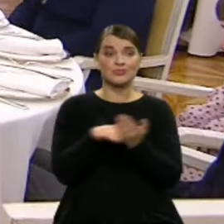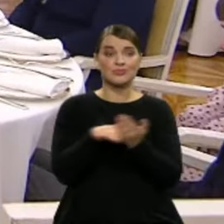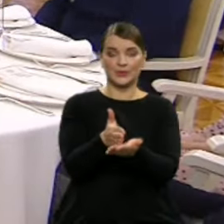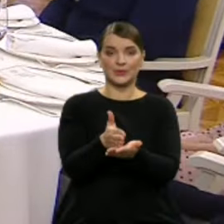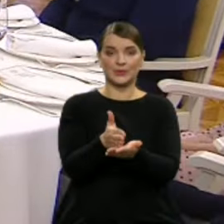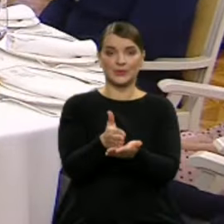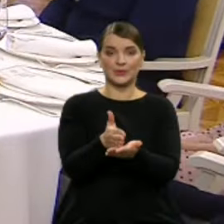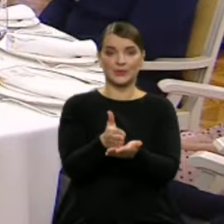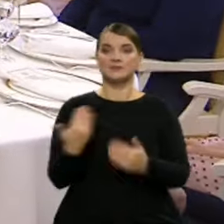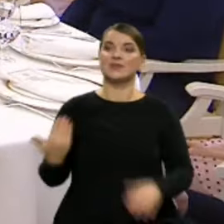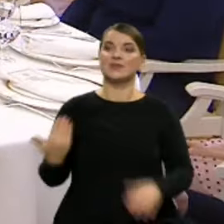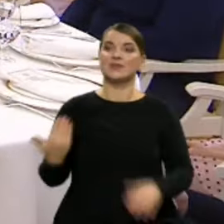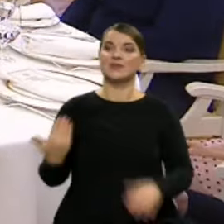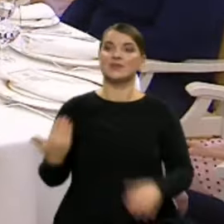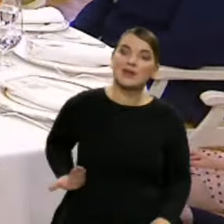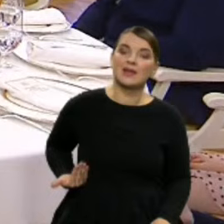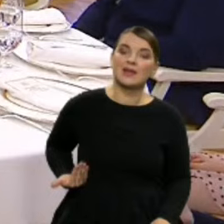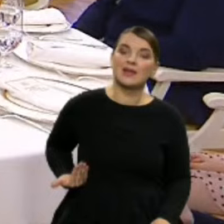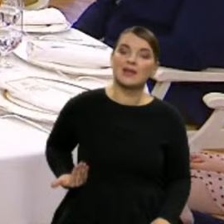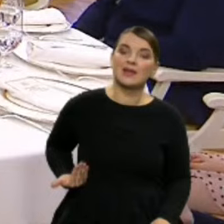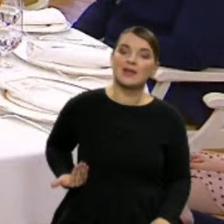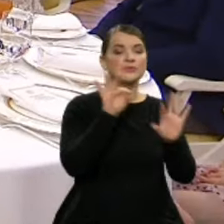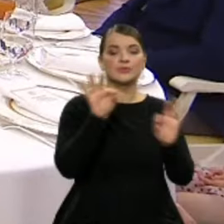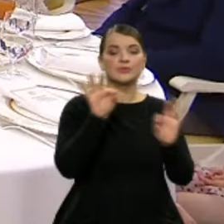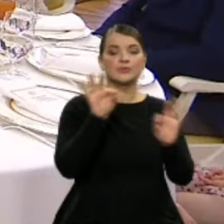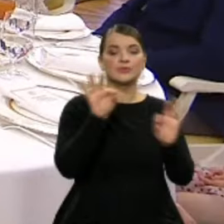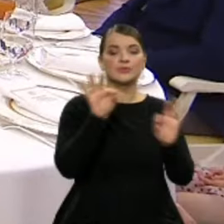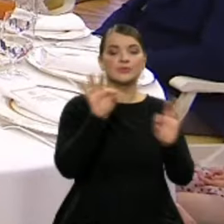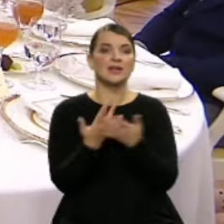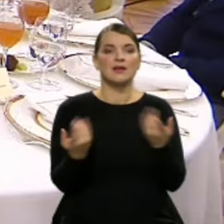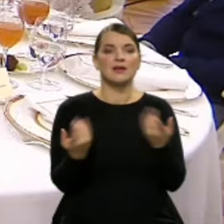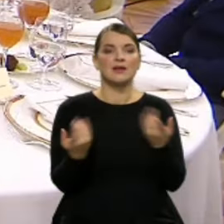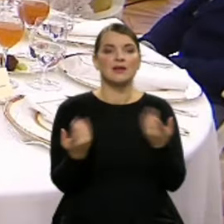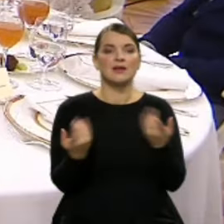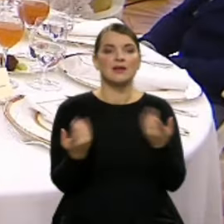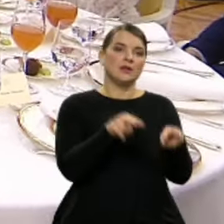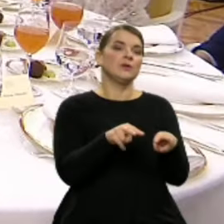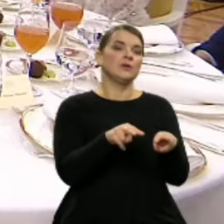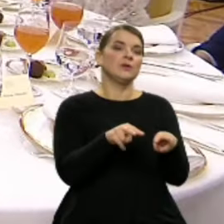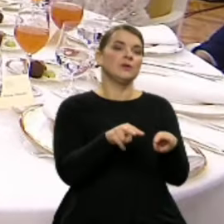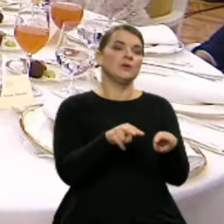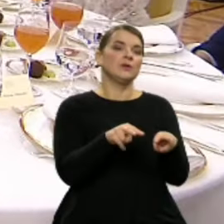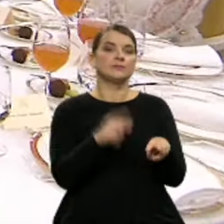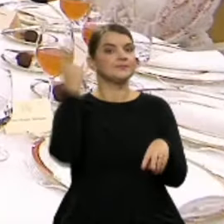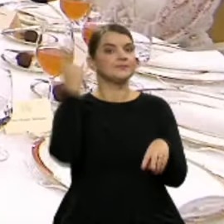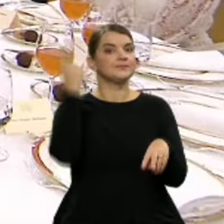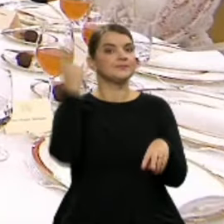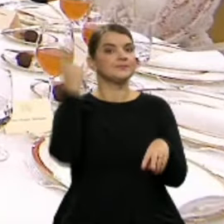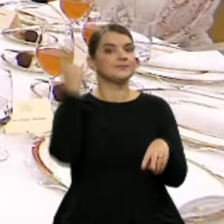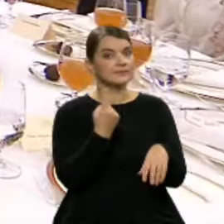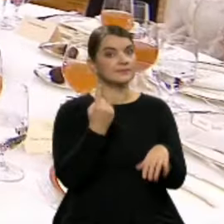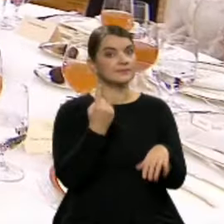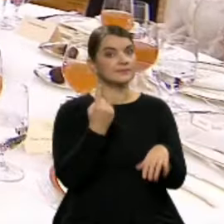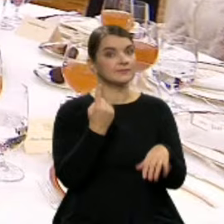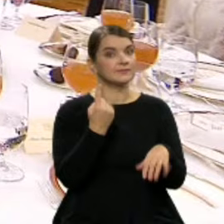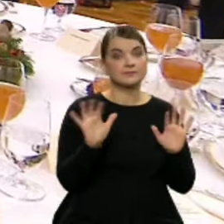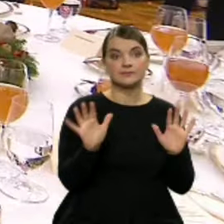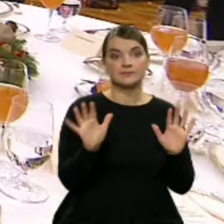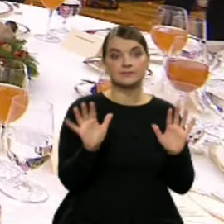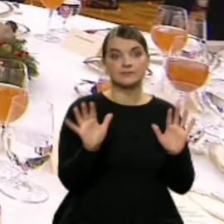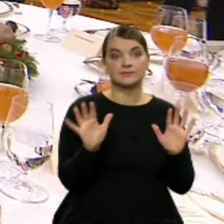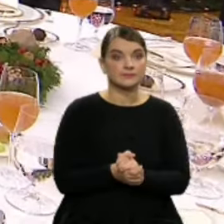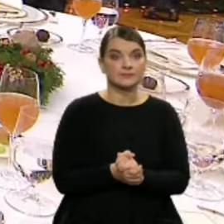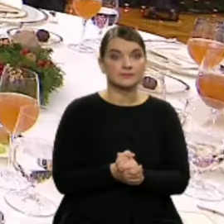Jų gyvenimas ir pasirinkimai yra konkretus liūdimas, kaip veikia Dievas. Tokia brangi